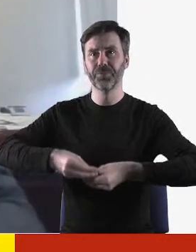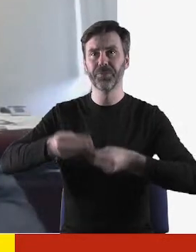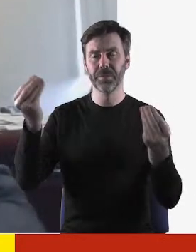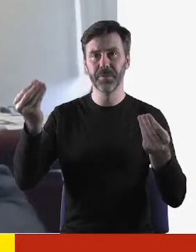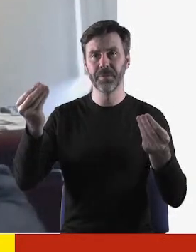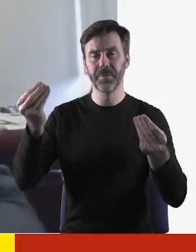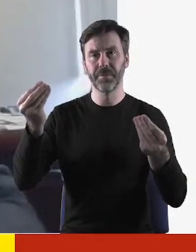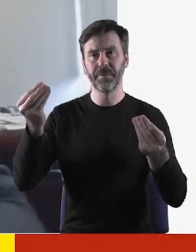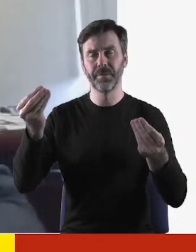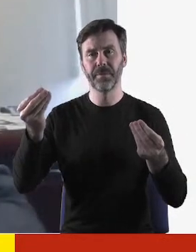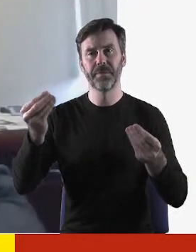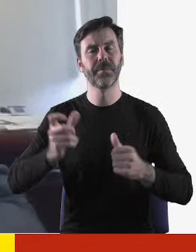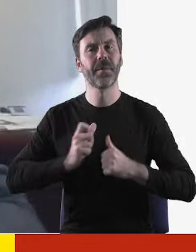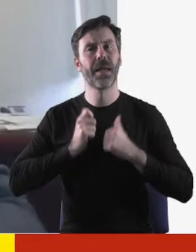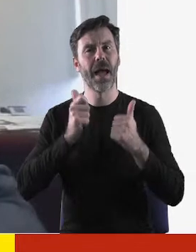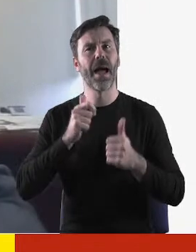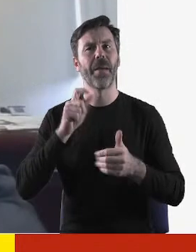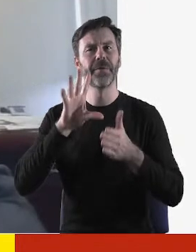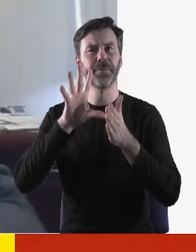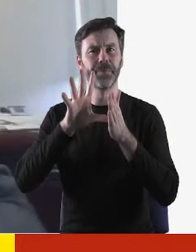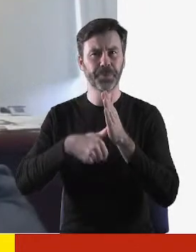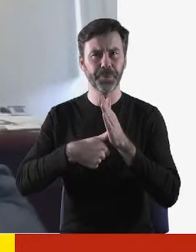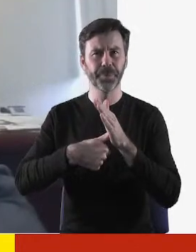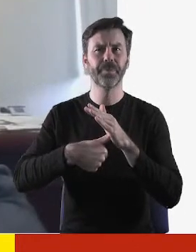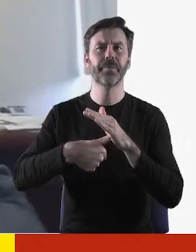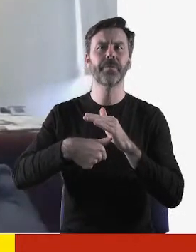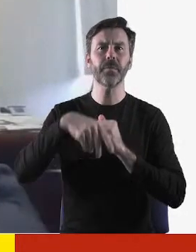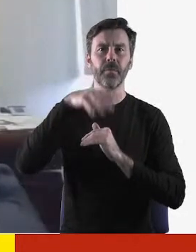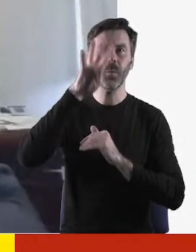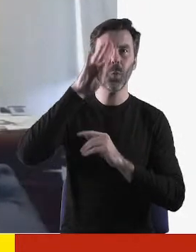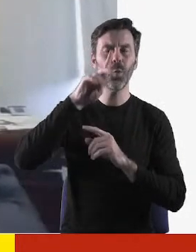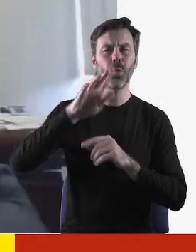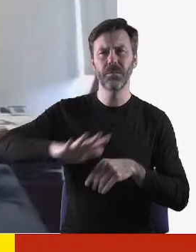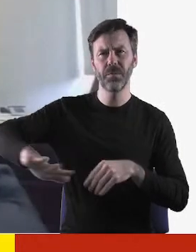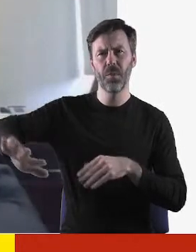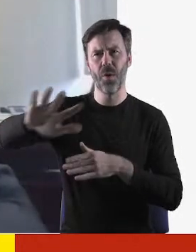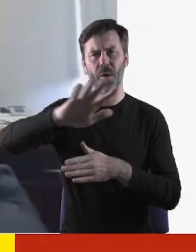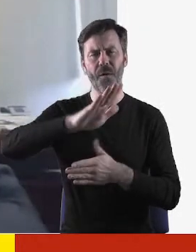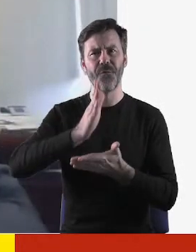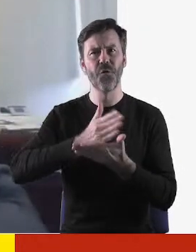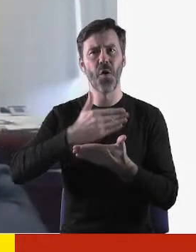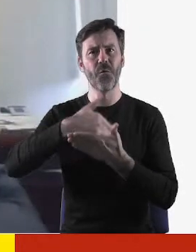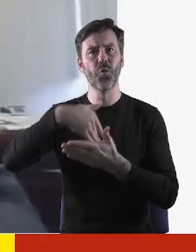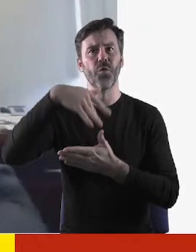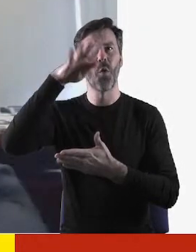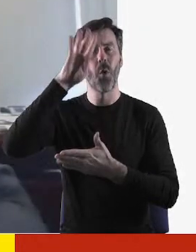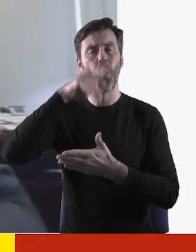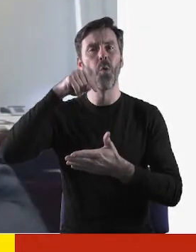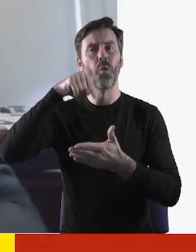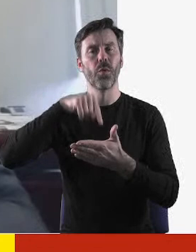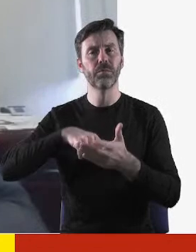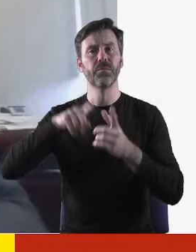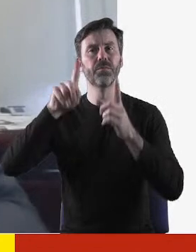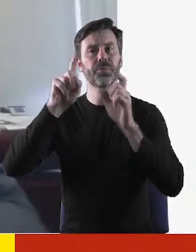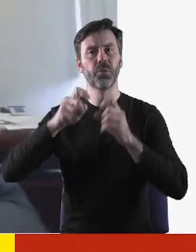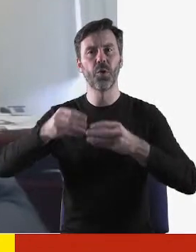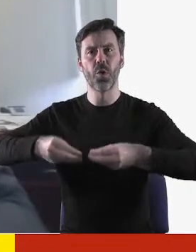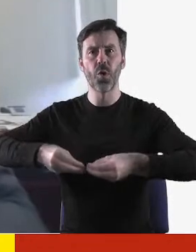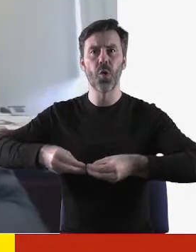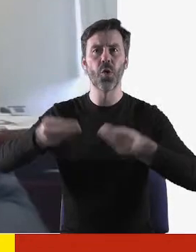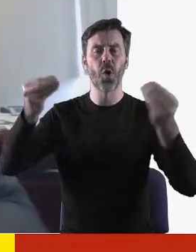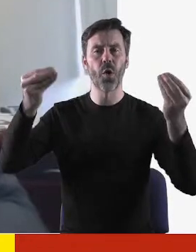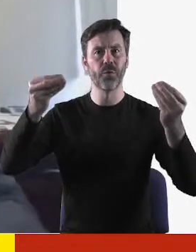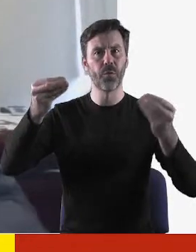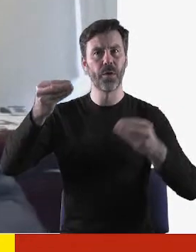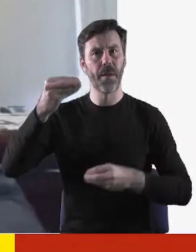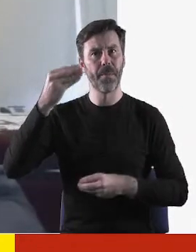tym, żeby w naszym mieście bądź w naszym województwie ta psychiatria się rozwijała. Więc nie